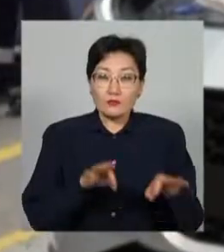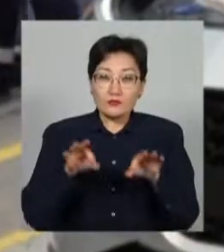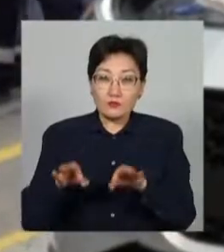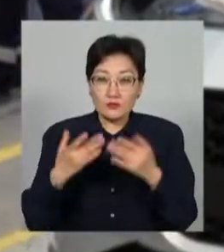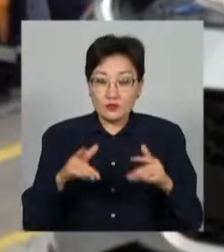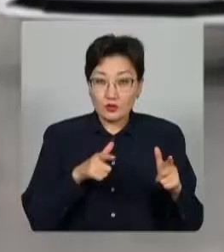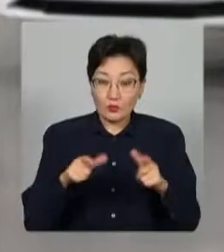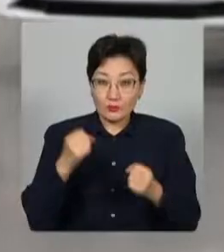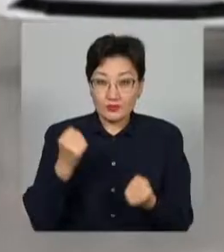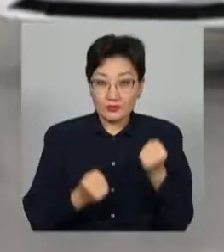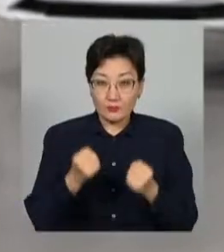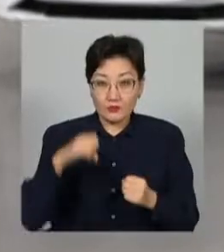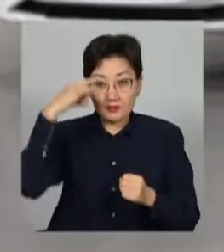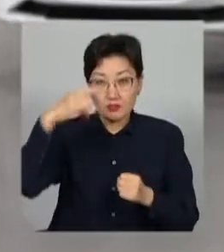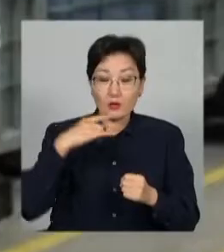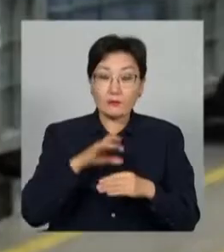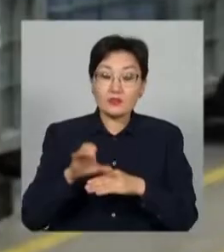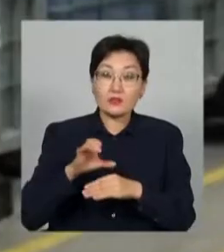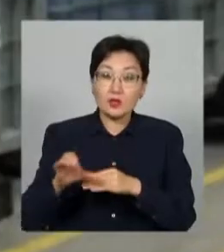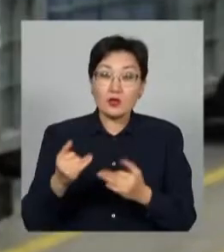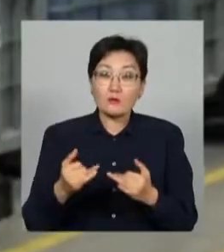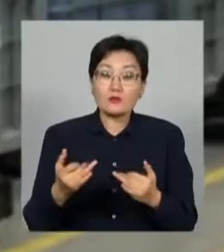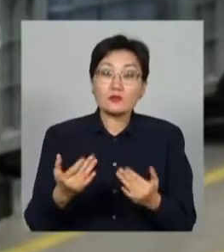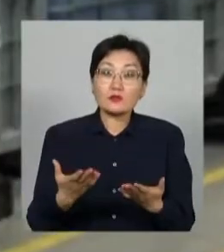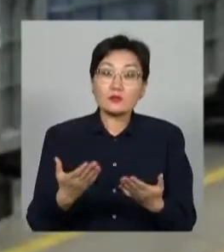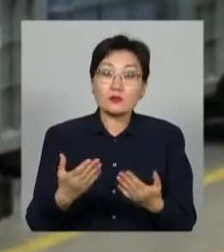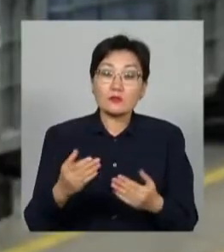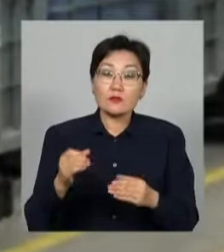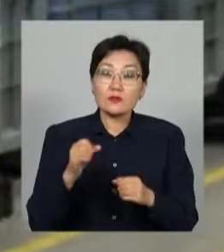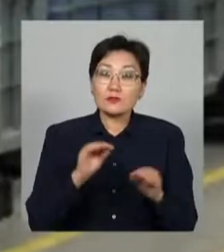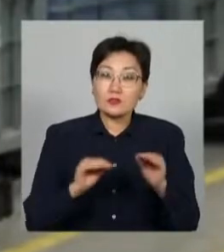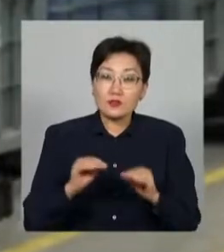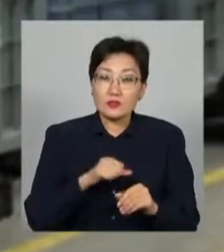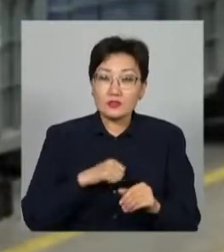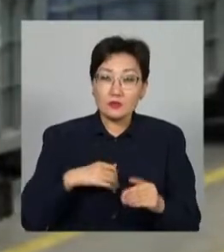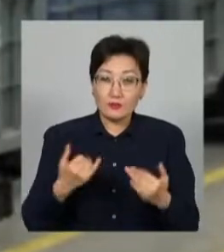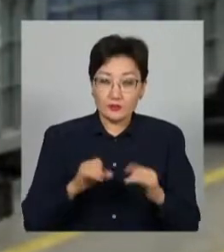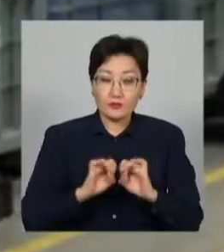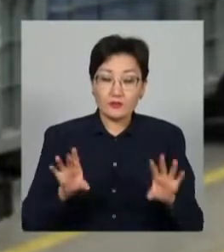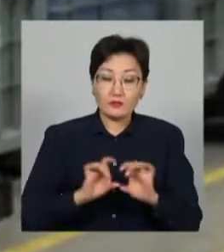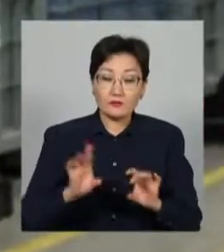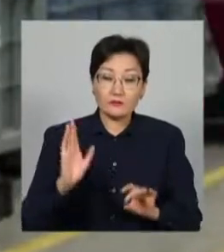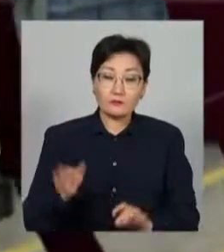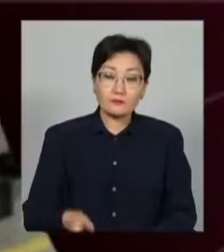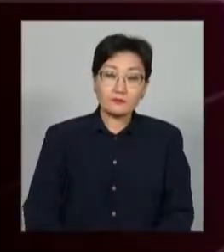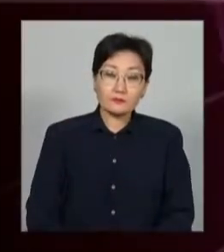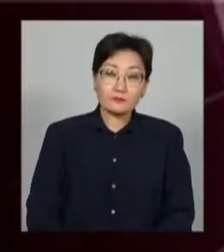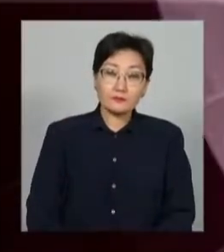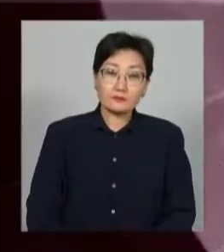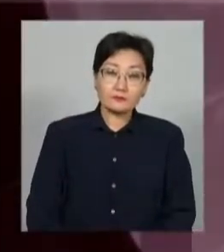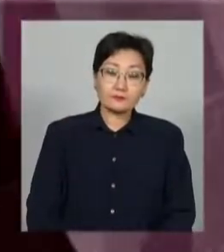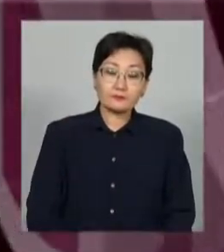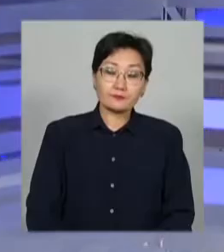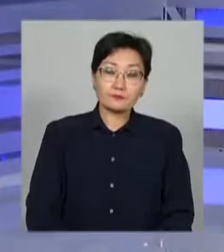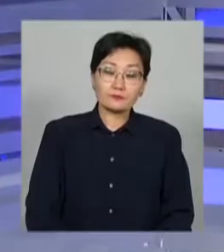уже готовые машины отечественные производители или все-таки создают сами? Расскажу вам я, Дамир Анитов.